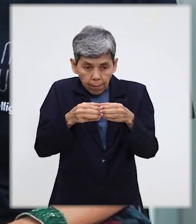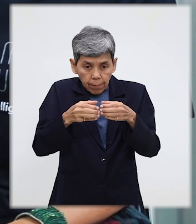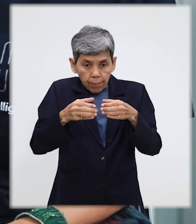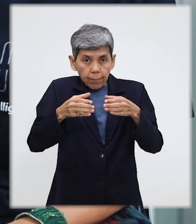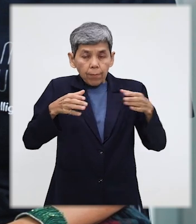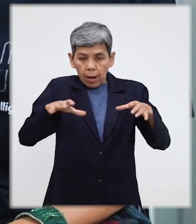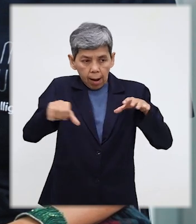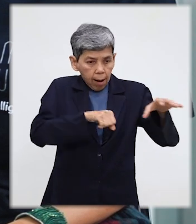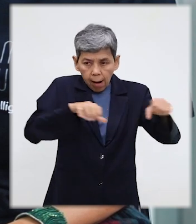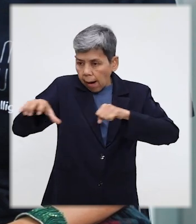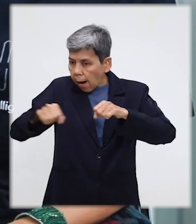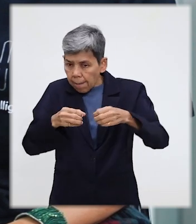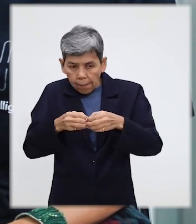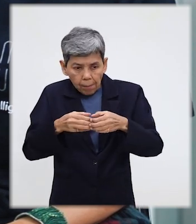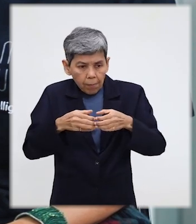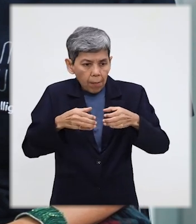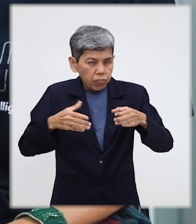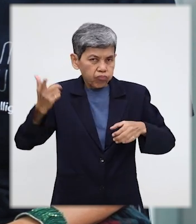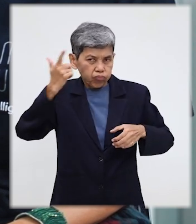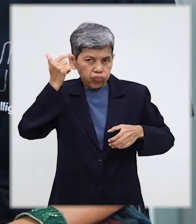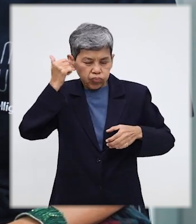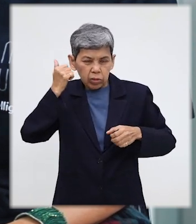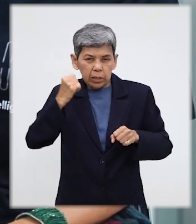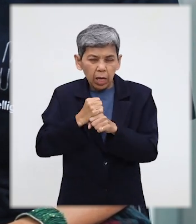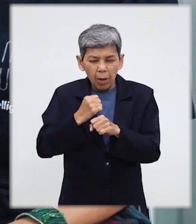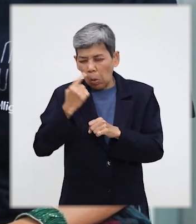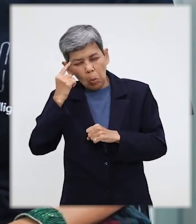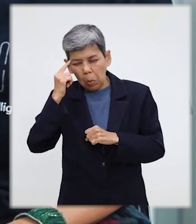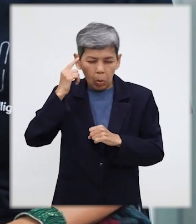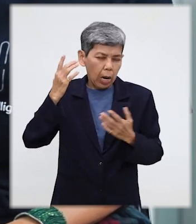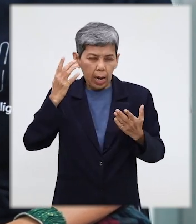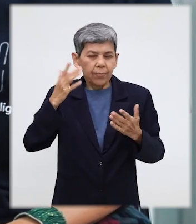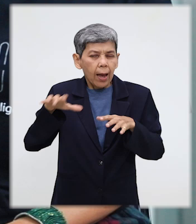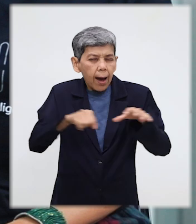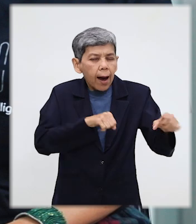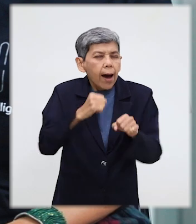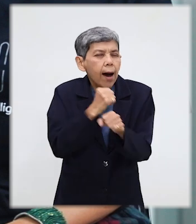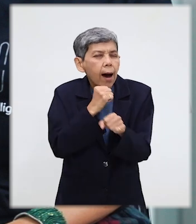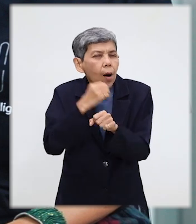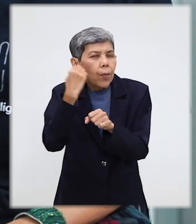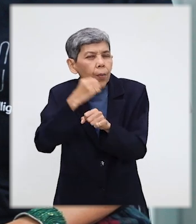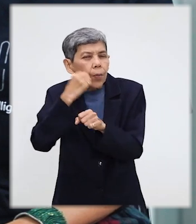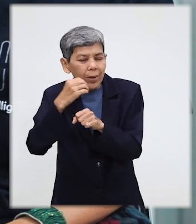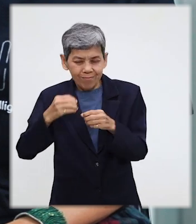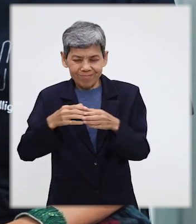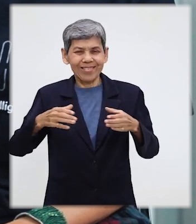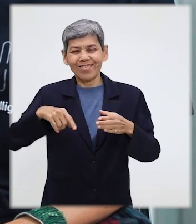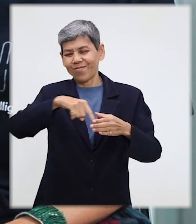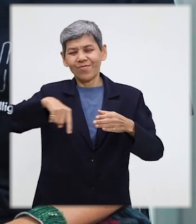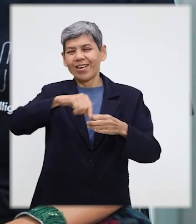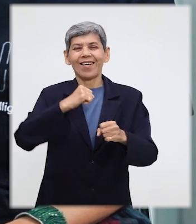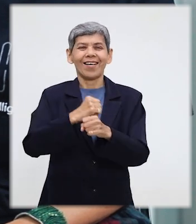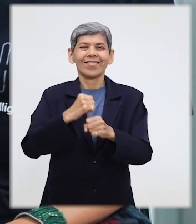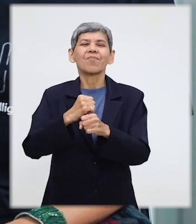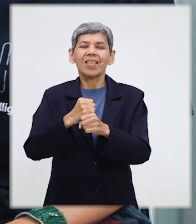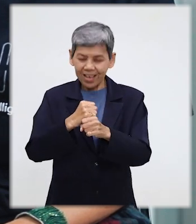ามารถดึงคนอื่นที่อาจจะยังหลงทางอยู่หรือว่ายังไปไม่ได้ที่เต็มที่นะคะให้เข้ามาอยู่ในกลุ่มของเข